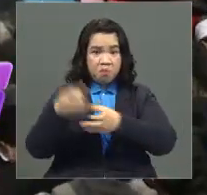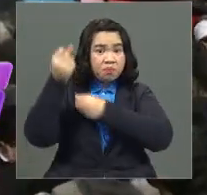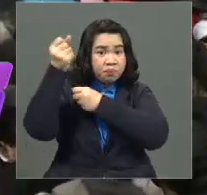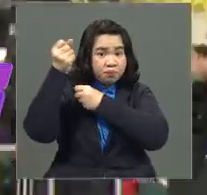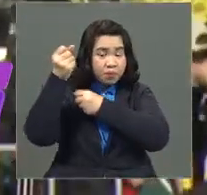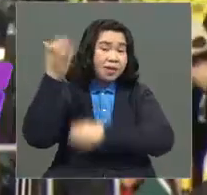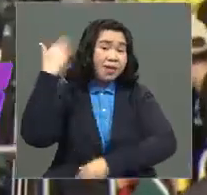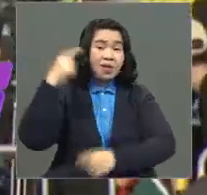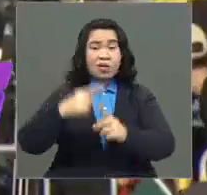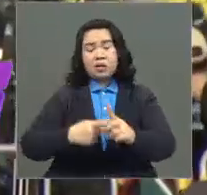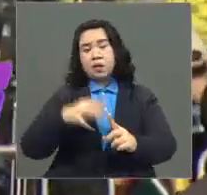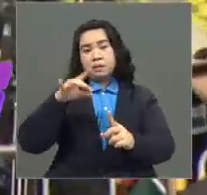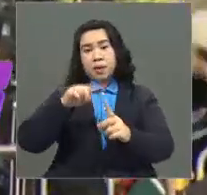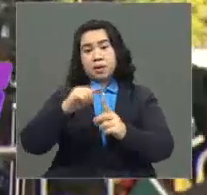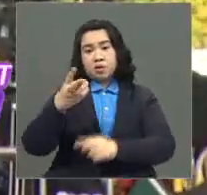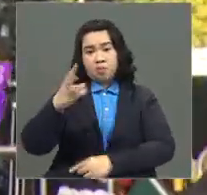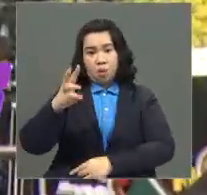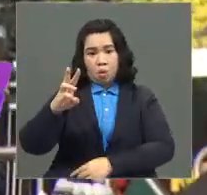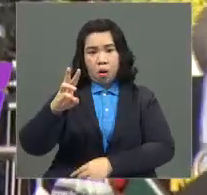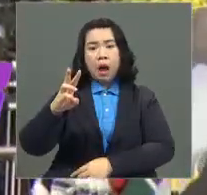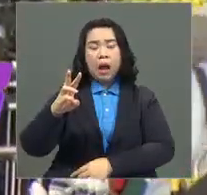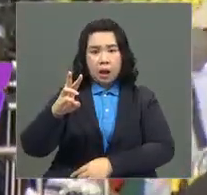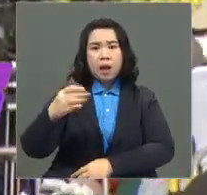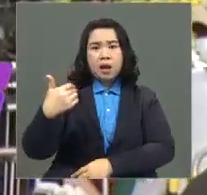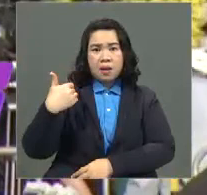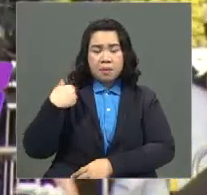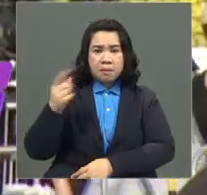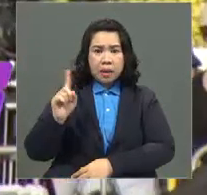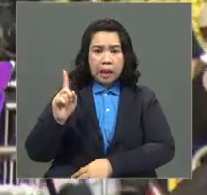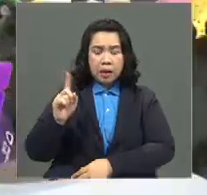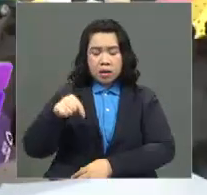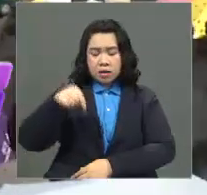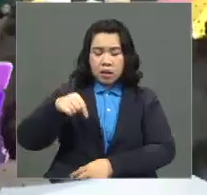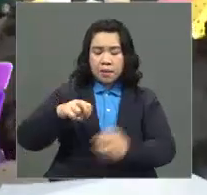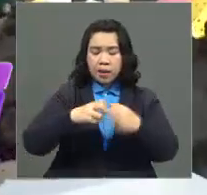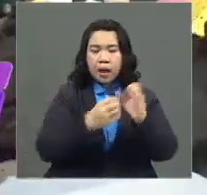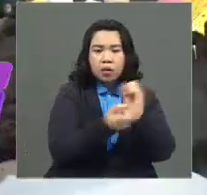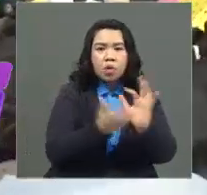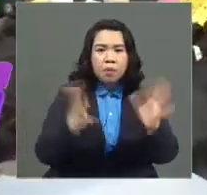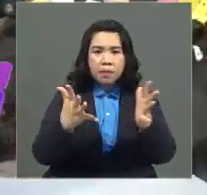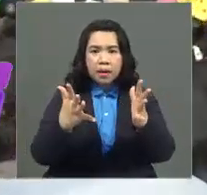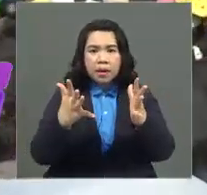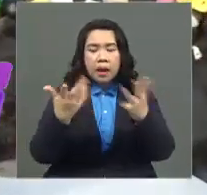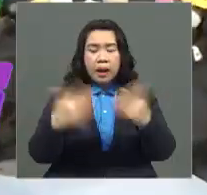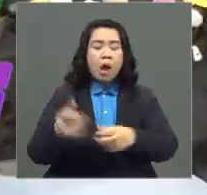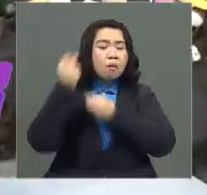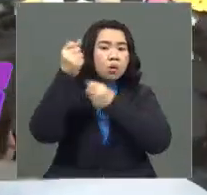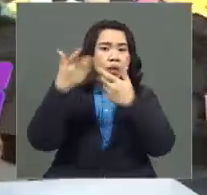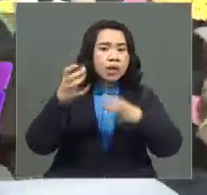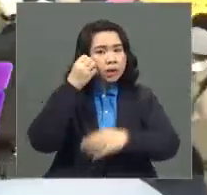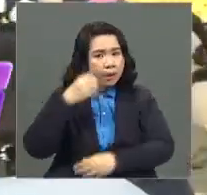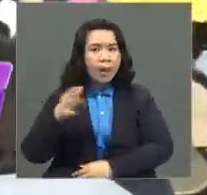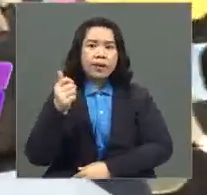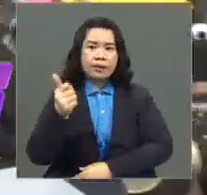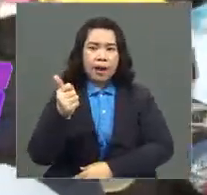อกเมื่อวันอาทิตย์ที่16สิงหาคมที่ผ่านมาและเท่าที่สังเกตการก็ไม่มีอะไรที่รุนแรงแล้วก็จบลงด้วยดียืนยันนะคะว่